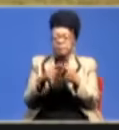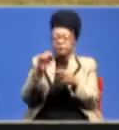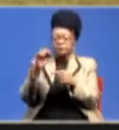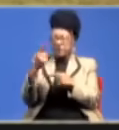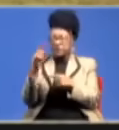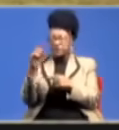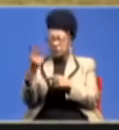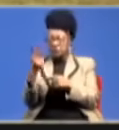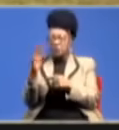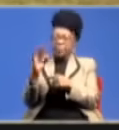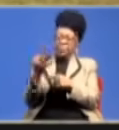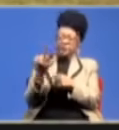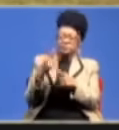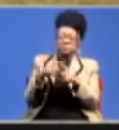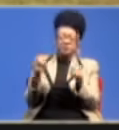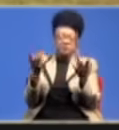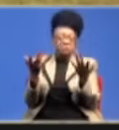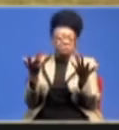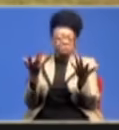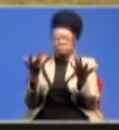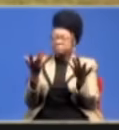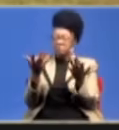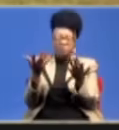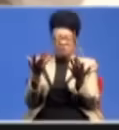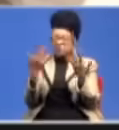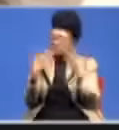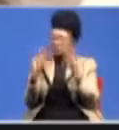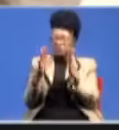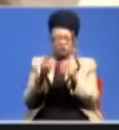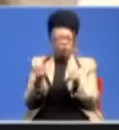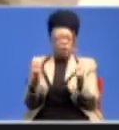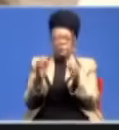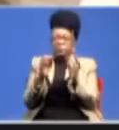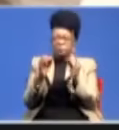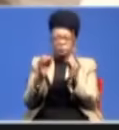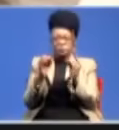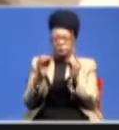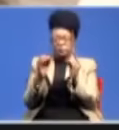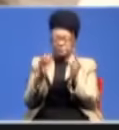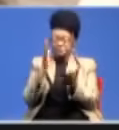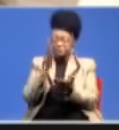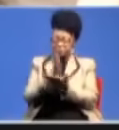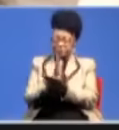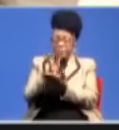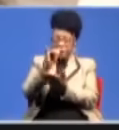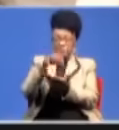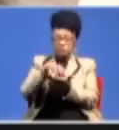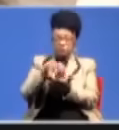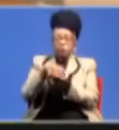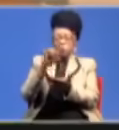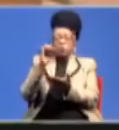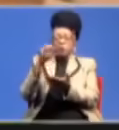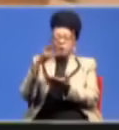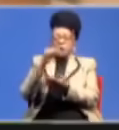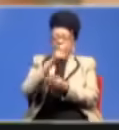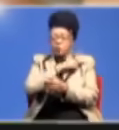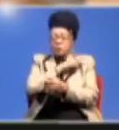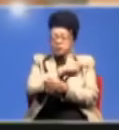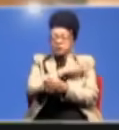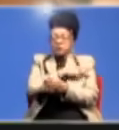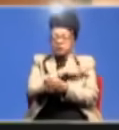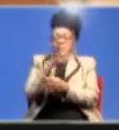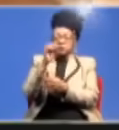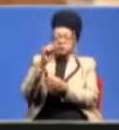pili, ya tatu, lakini ya tatu haikuenda vizuri. Confirming the incident, Othaya Sub-County Police Commander